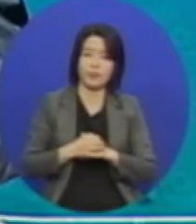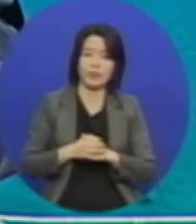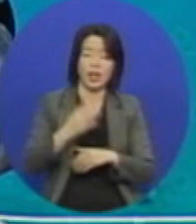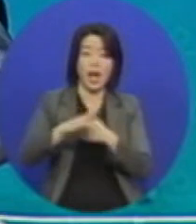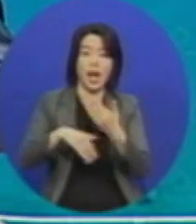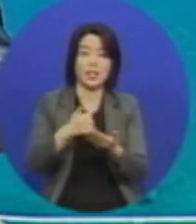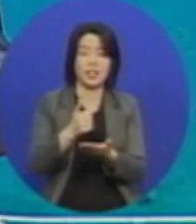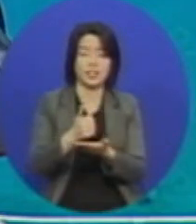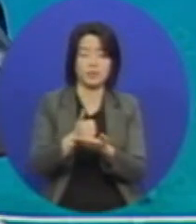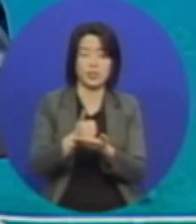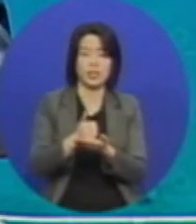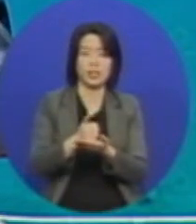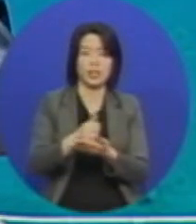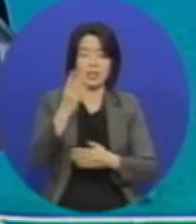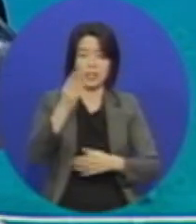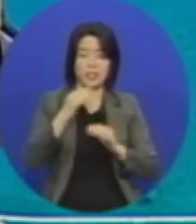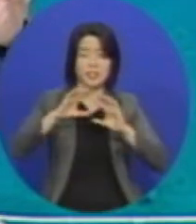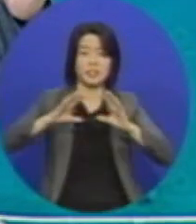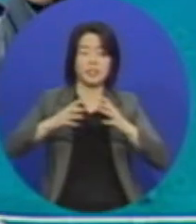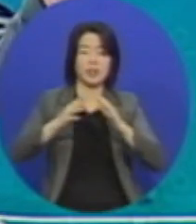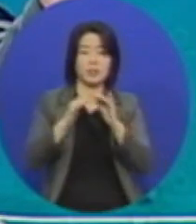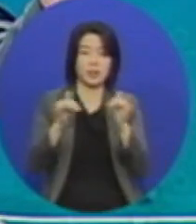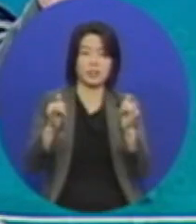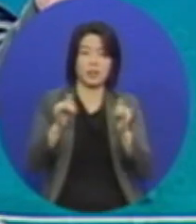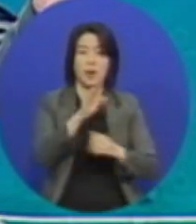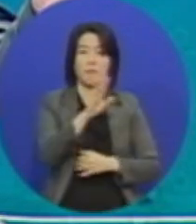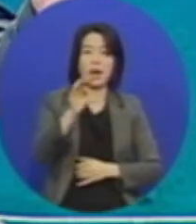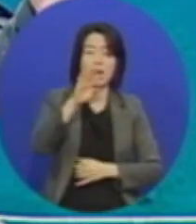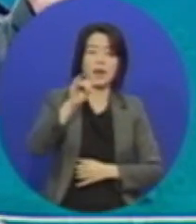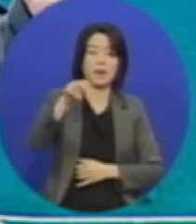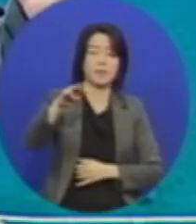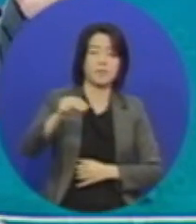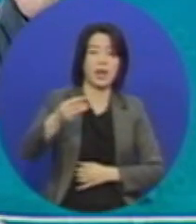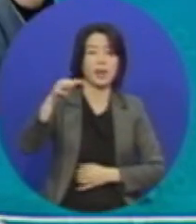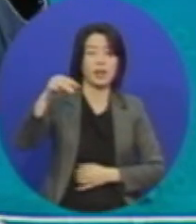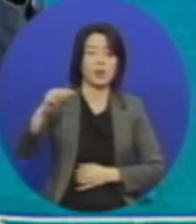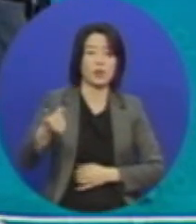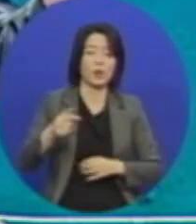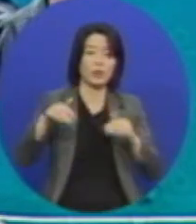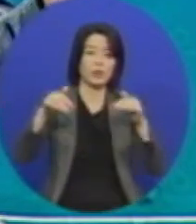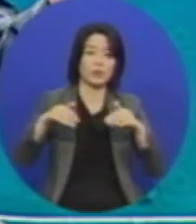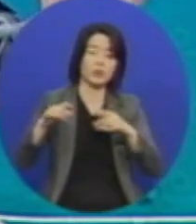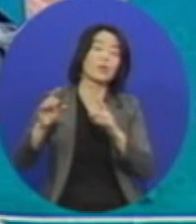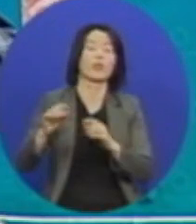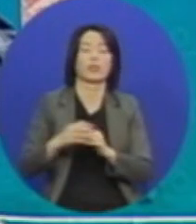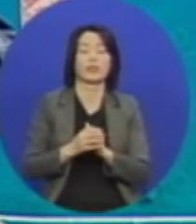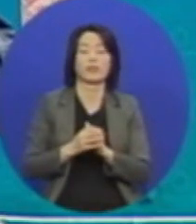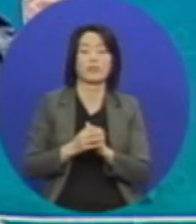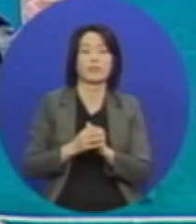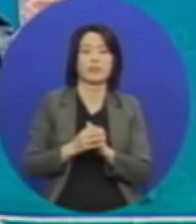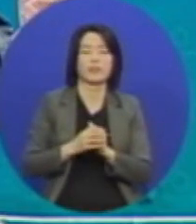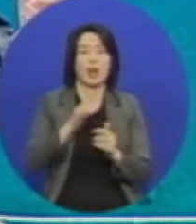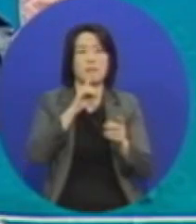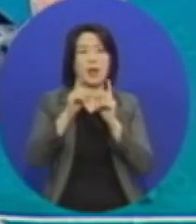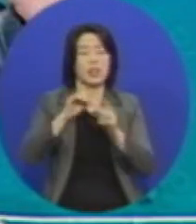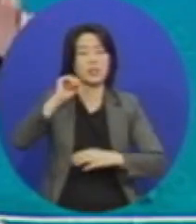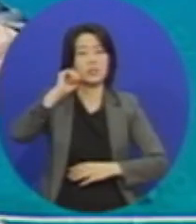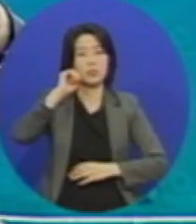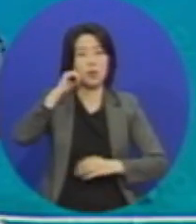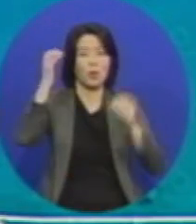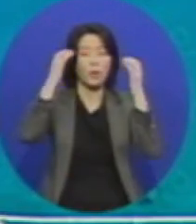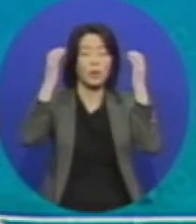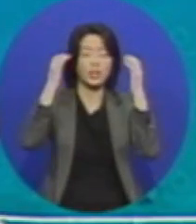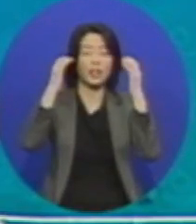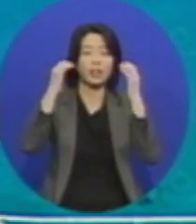하나님이 이스라엘 백성들을 바벨론에 포로로 정말 말할 수 없는 고생을 하게 하시고 그리곤